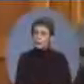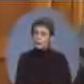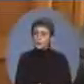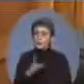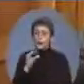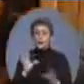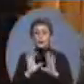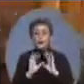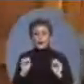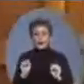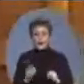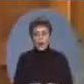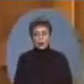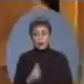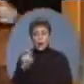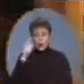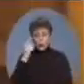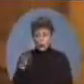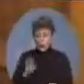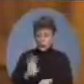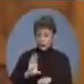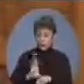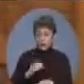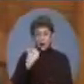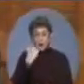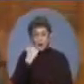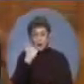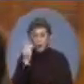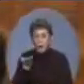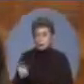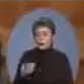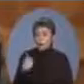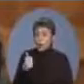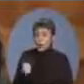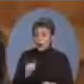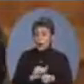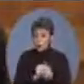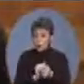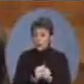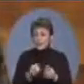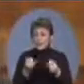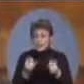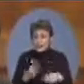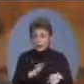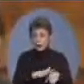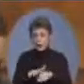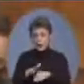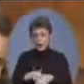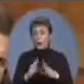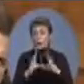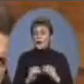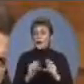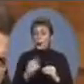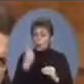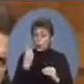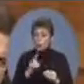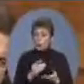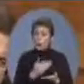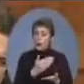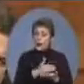Monsieur le Président, honte à ce gouvernement conservateur pour avoir modifié sans consultation la formule de péréquation.